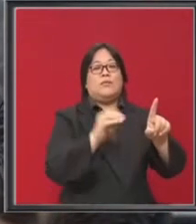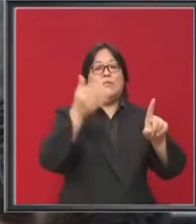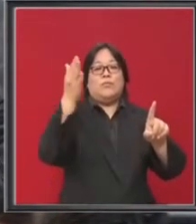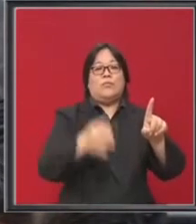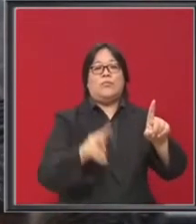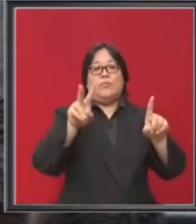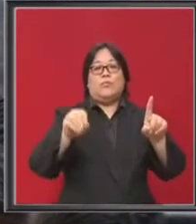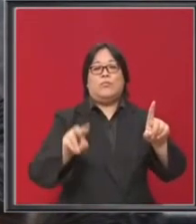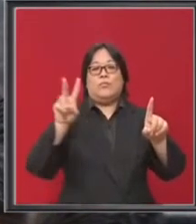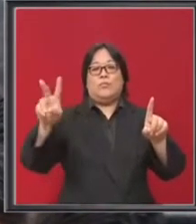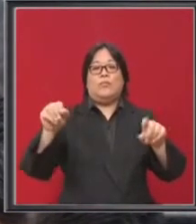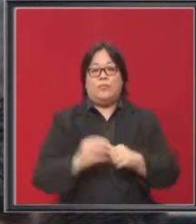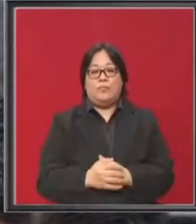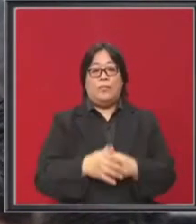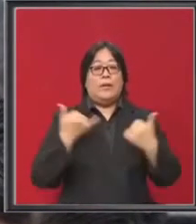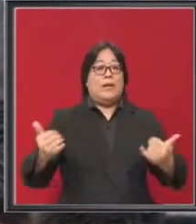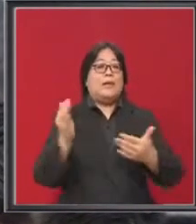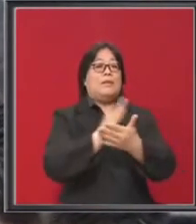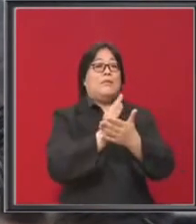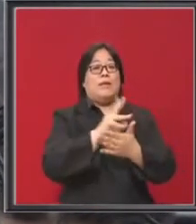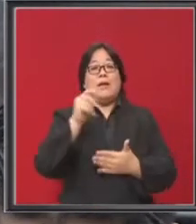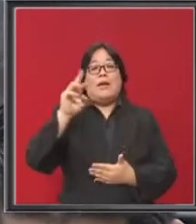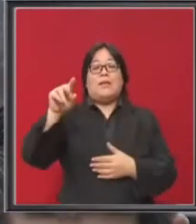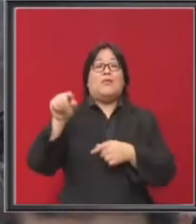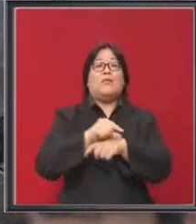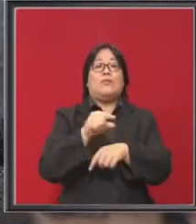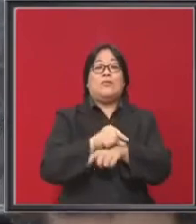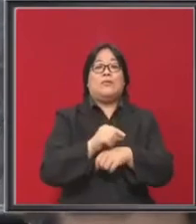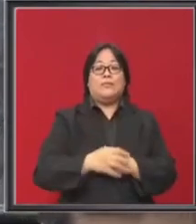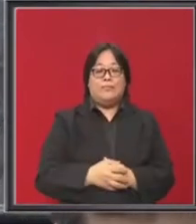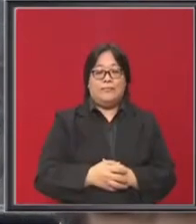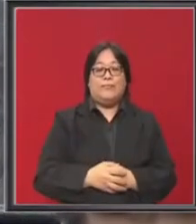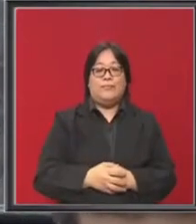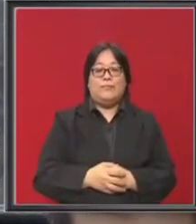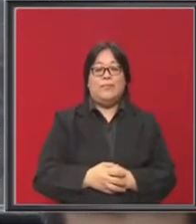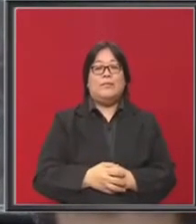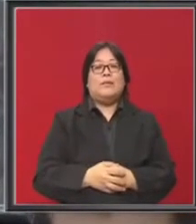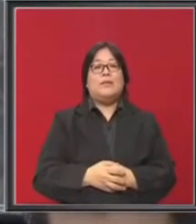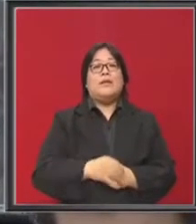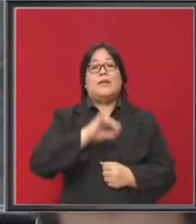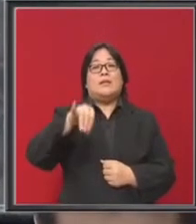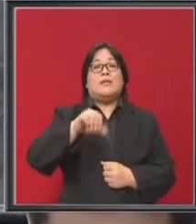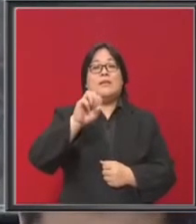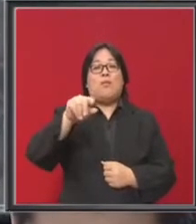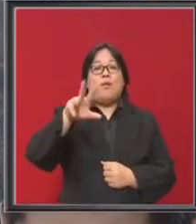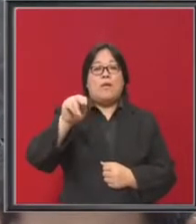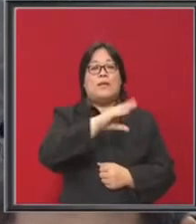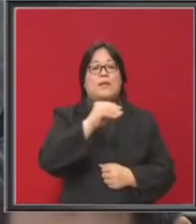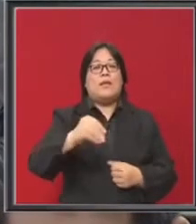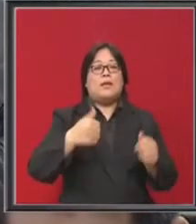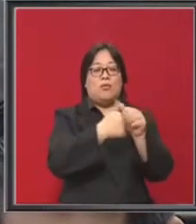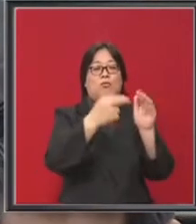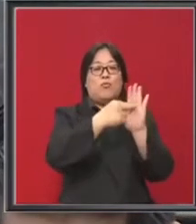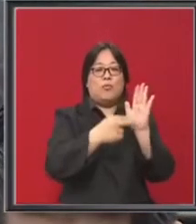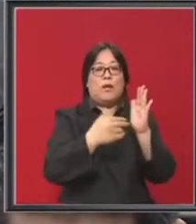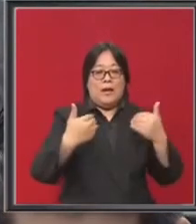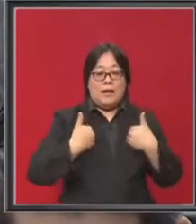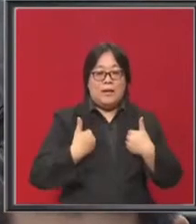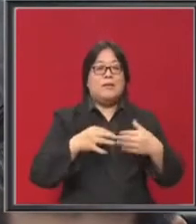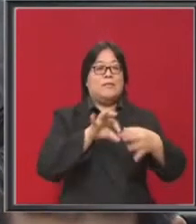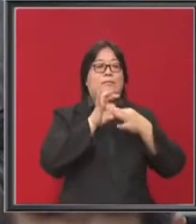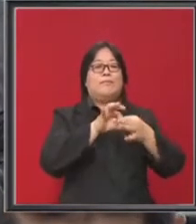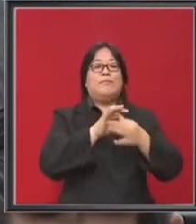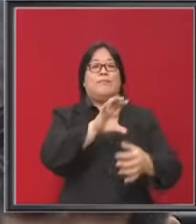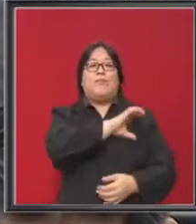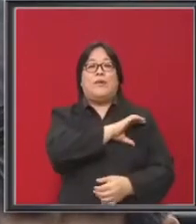oktober 2022 sementara waktu kasar menggunakan menggunakan pakai perjawatan dan peruntukan sedia ada dengan kerjasama